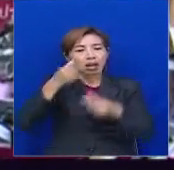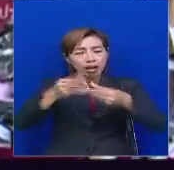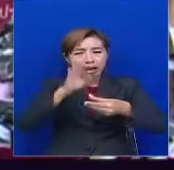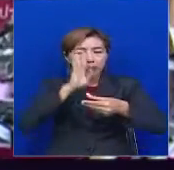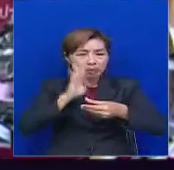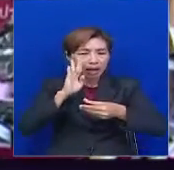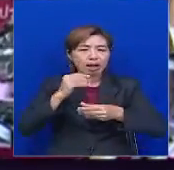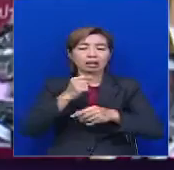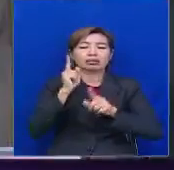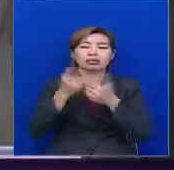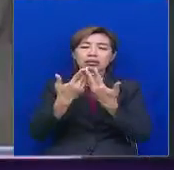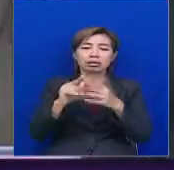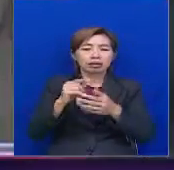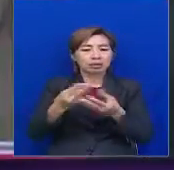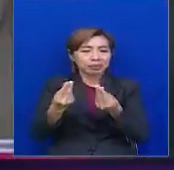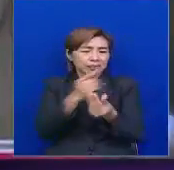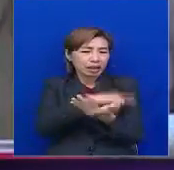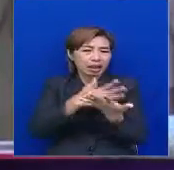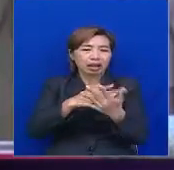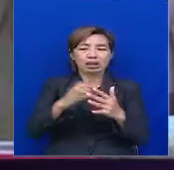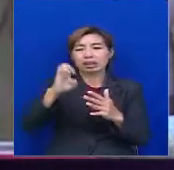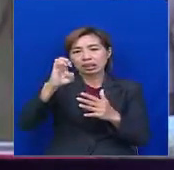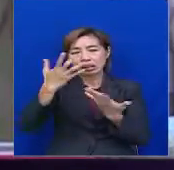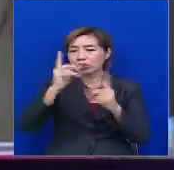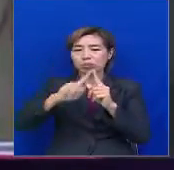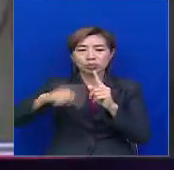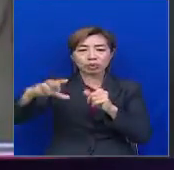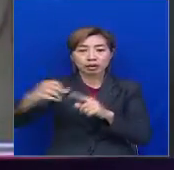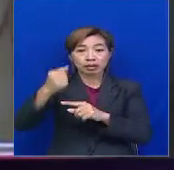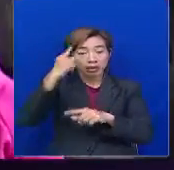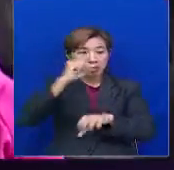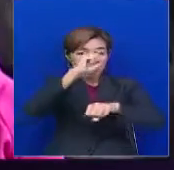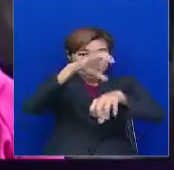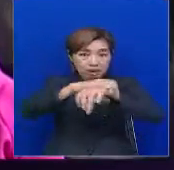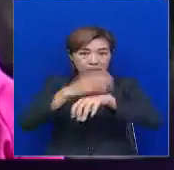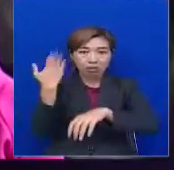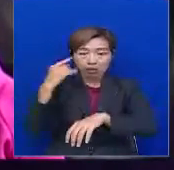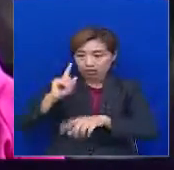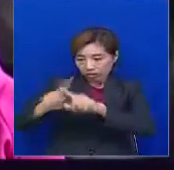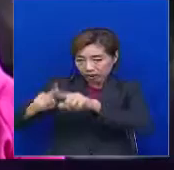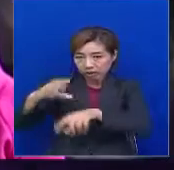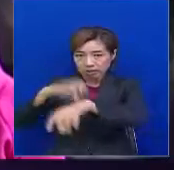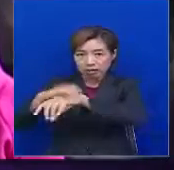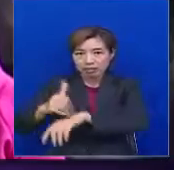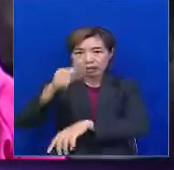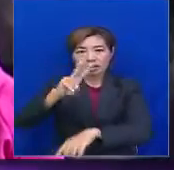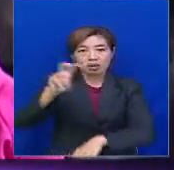ยาอียา Kจำนวนหนึและสามารถจับกุมผู้ต้องหาตามหมายจับในคดีครั้งเก่าได้อีก238